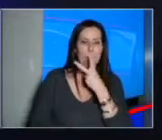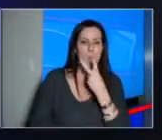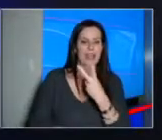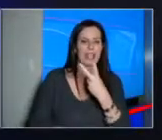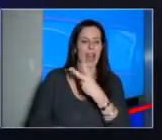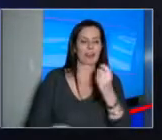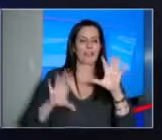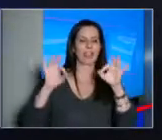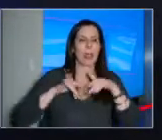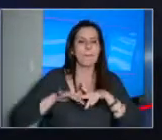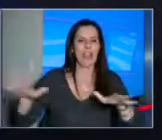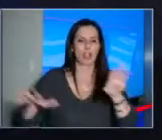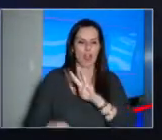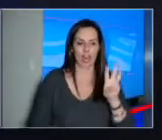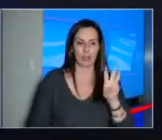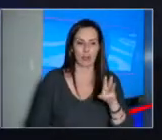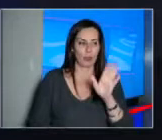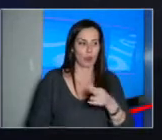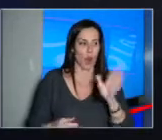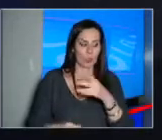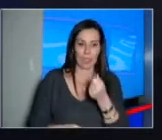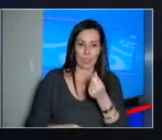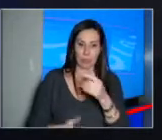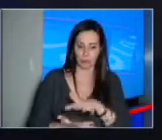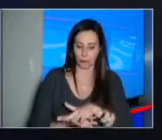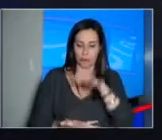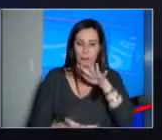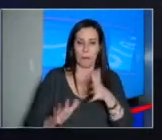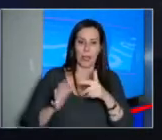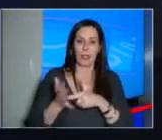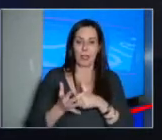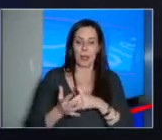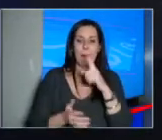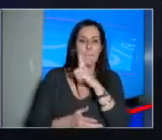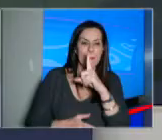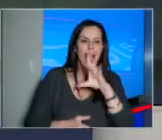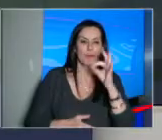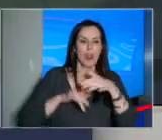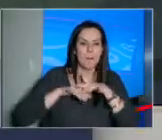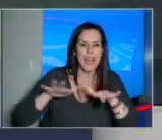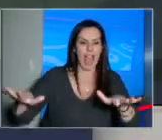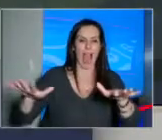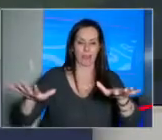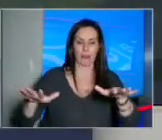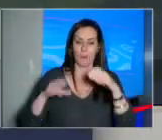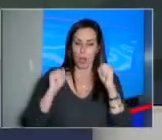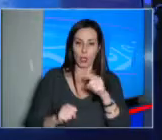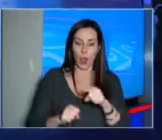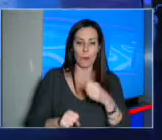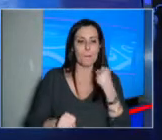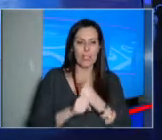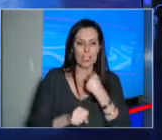כ-210 מיליארד שח, וישנם סכומים נוספים שהצטברו לכדי סדר גודל של כ-150 מיליארד שח, שהביטוח לאומי